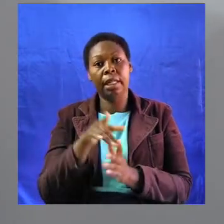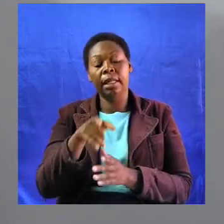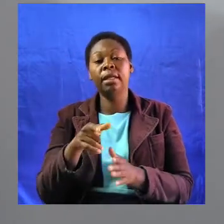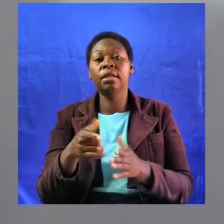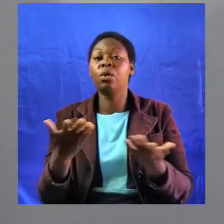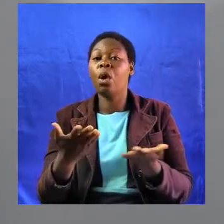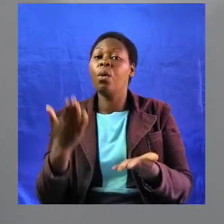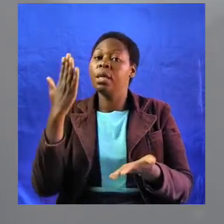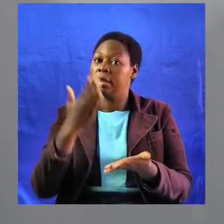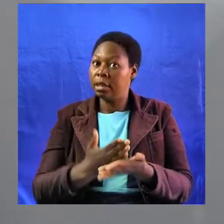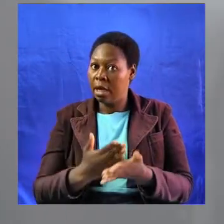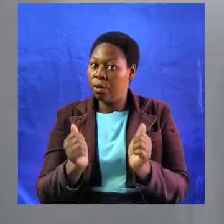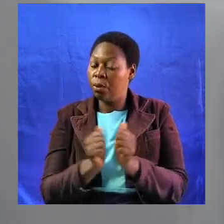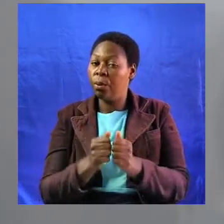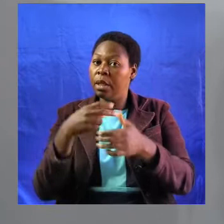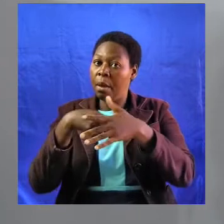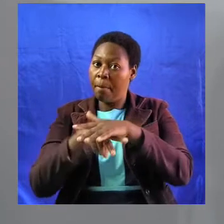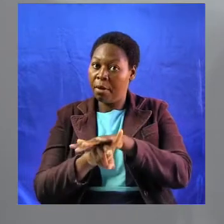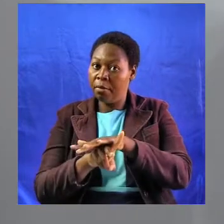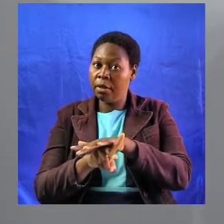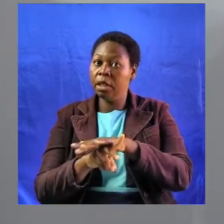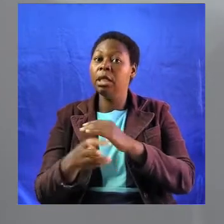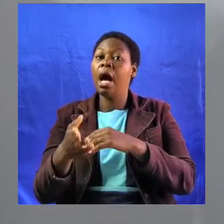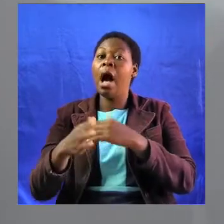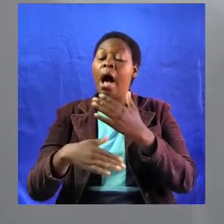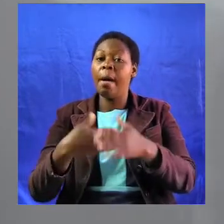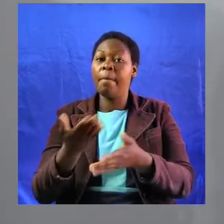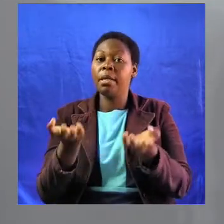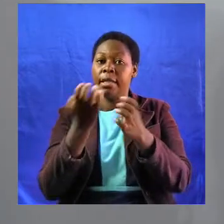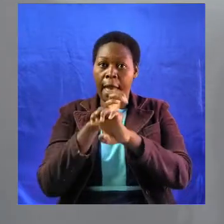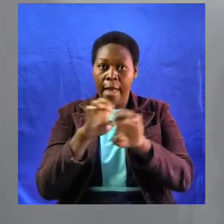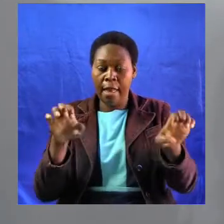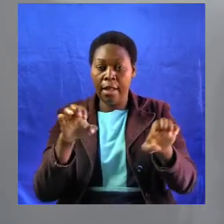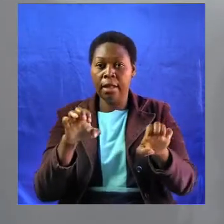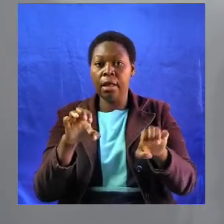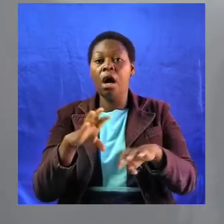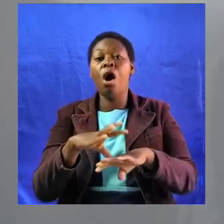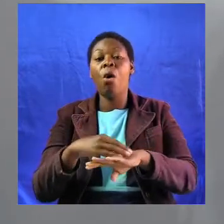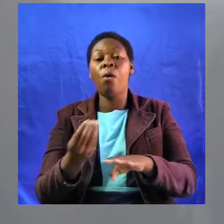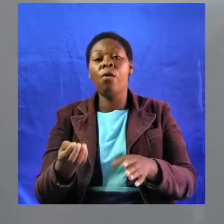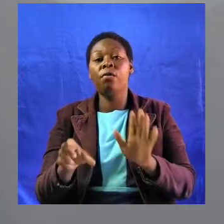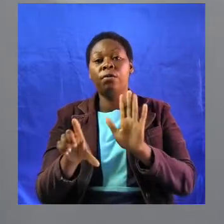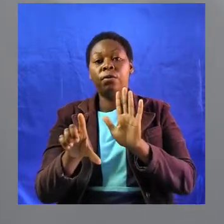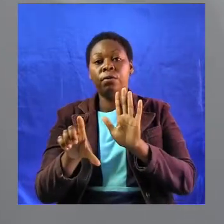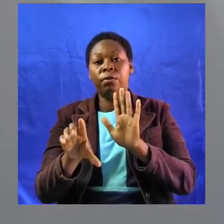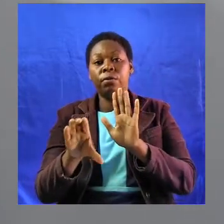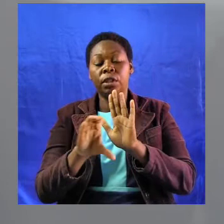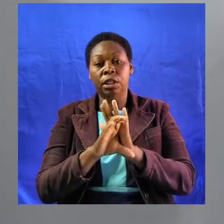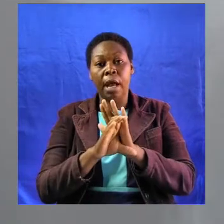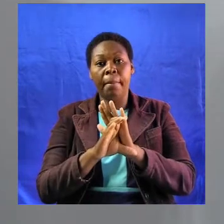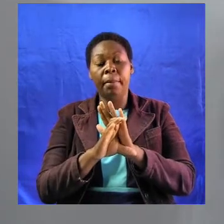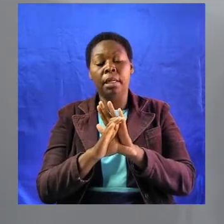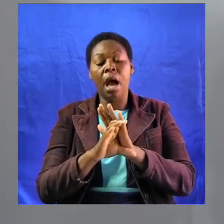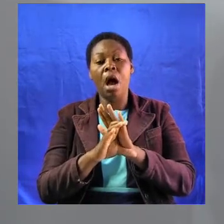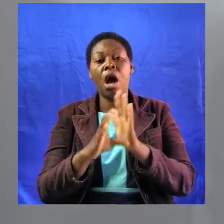ndopanotanga chiprofita chekupedzisira chakaratidzwa Daniel kusvika pana Daniel chapter 12. Daniel ari kutanga